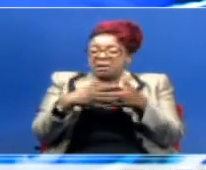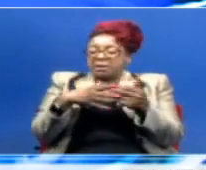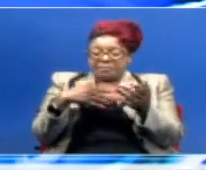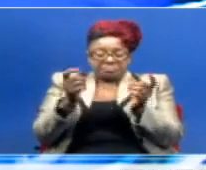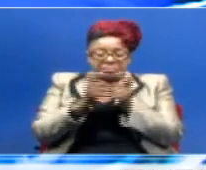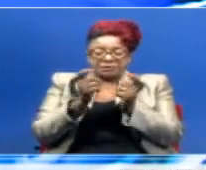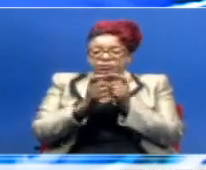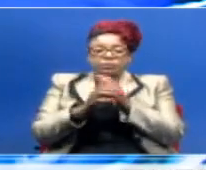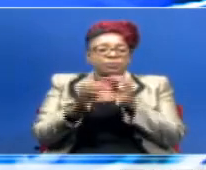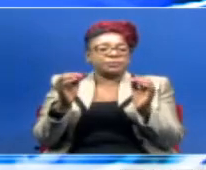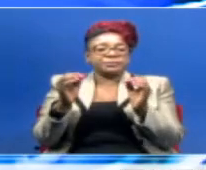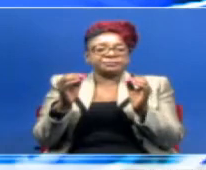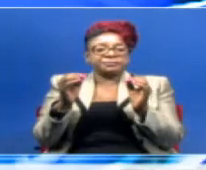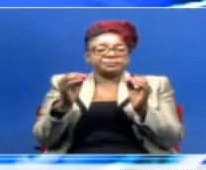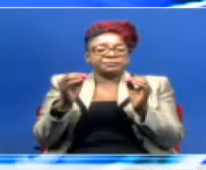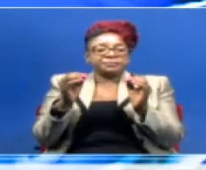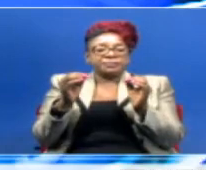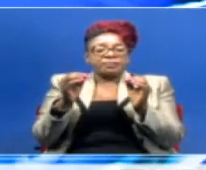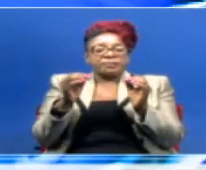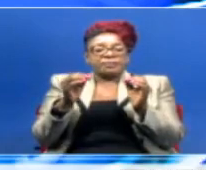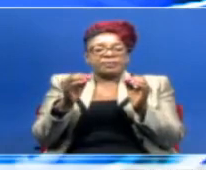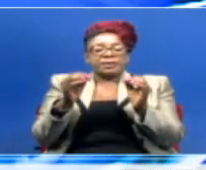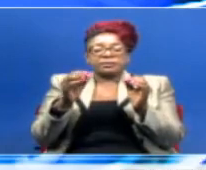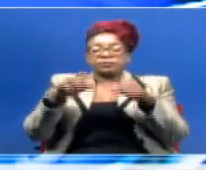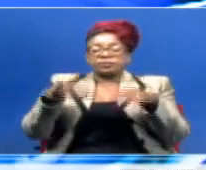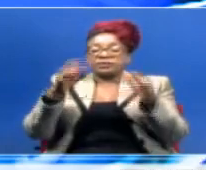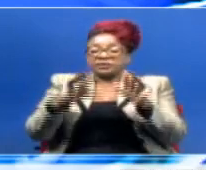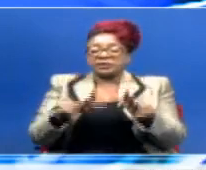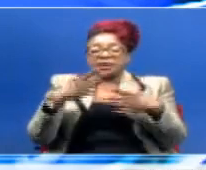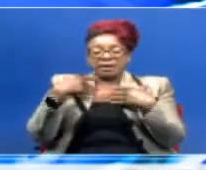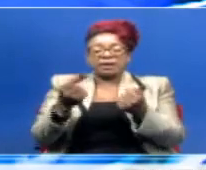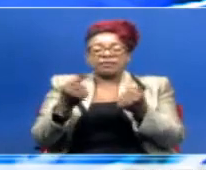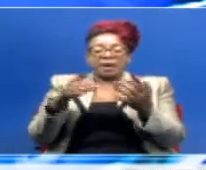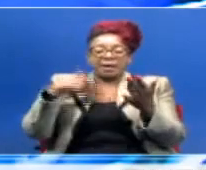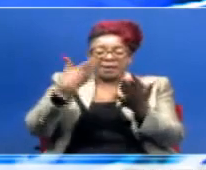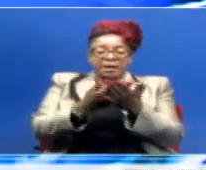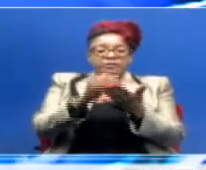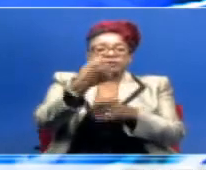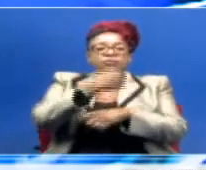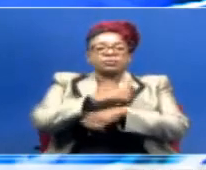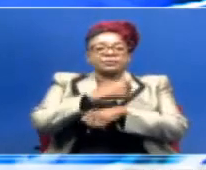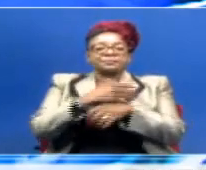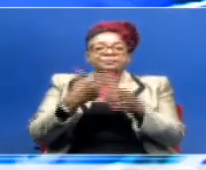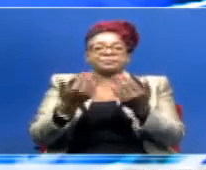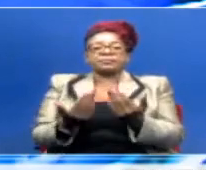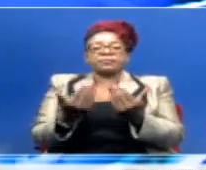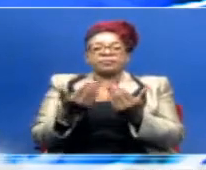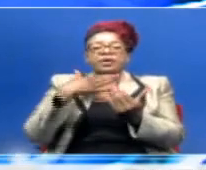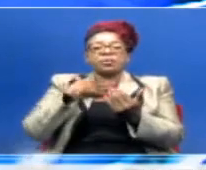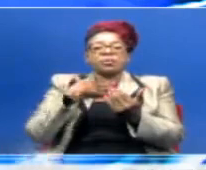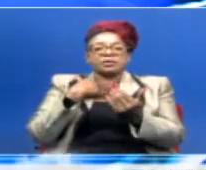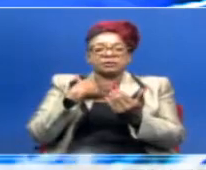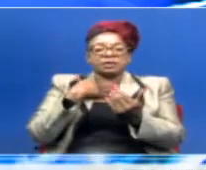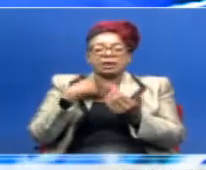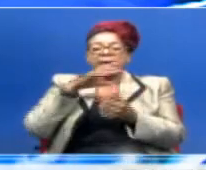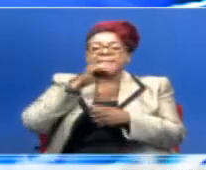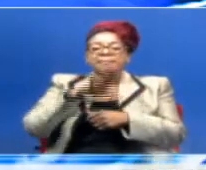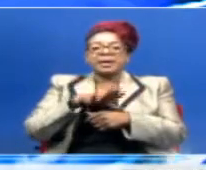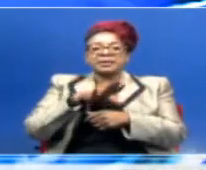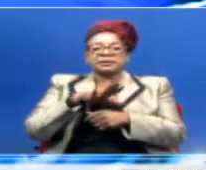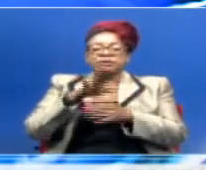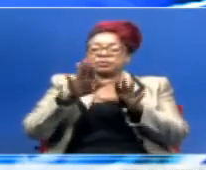anayepata maumivu. Tayari wakuu wa elimu pamoja na maafisa wa afya wamefika shuleni humo, na sasa wanataka wazazi wawe watulivu